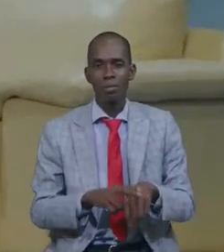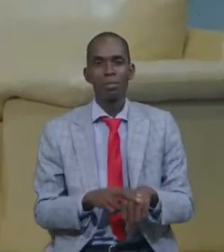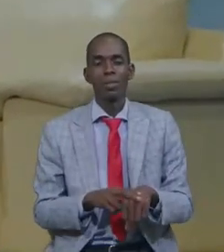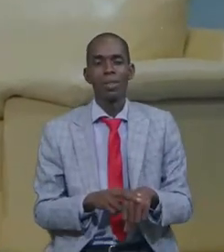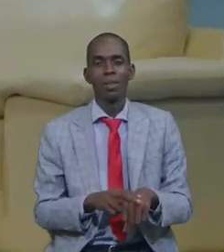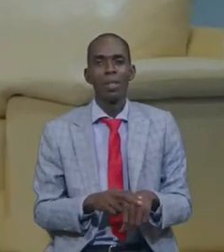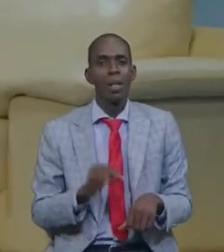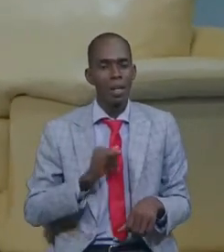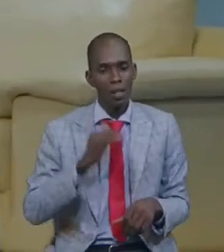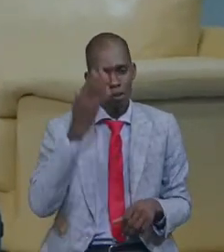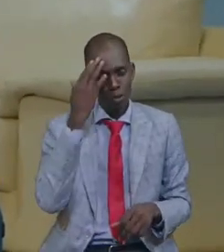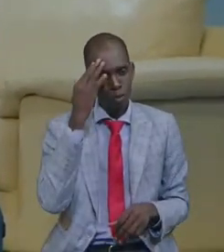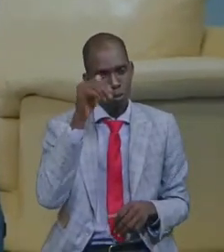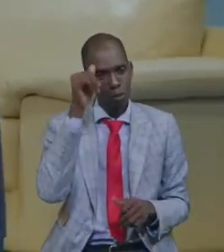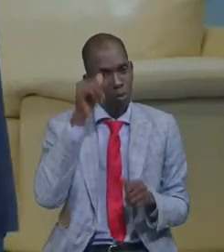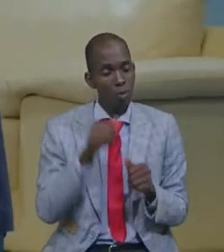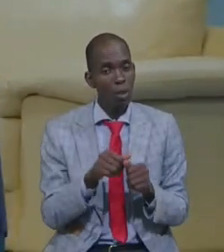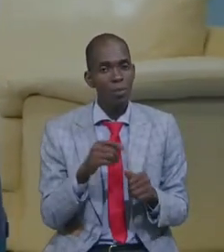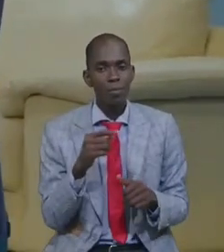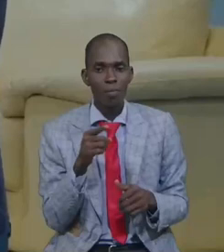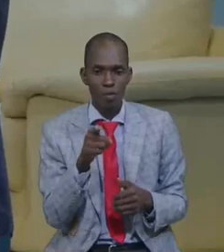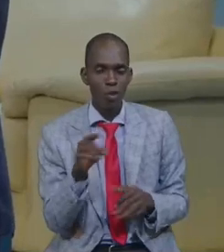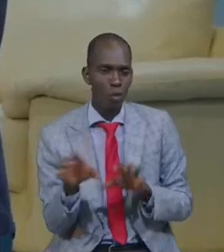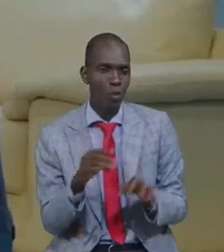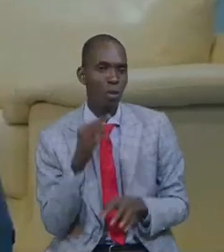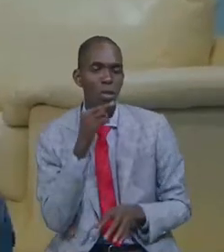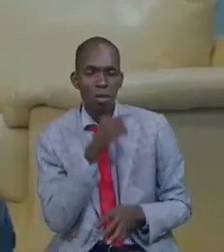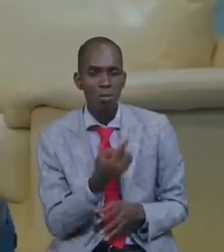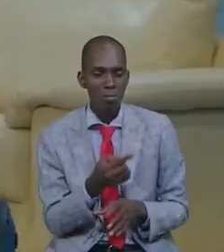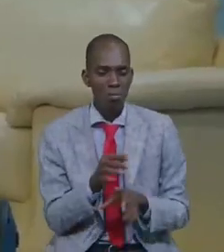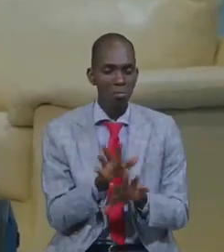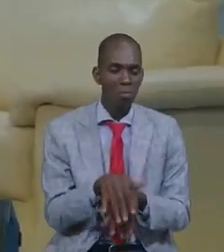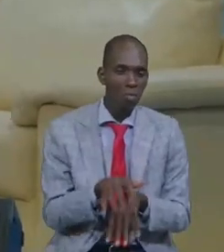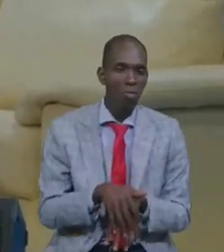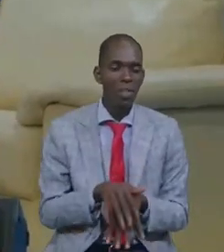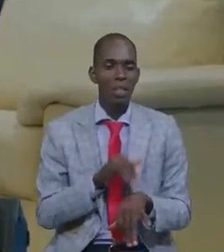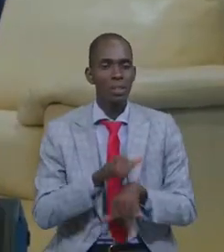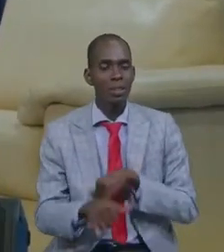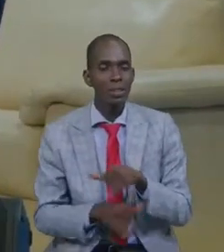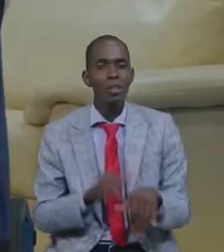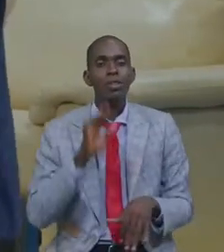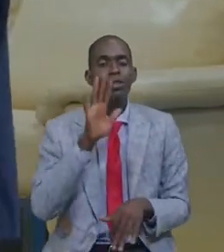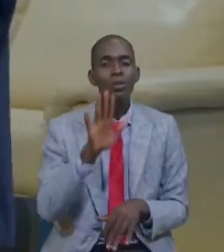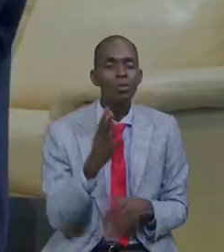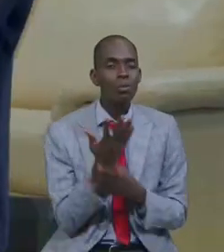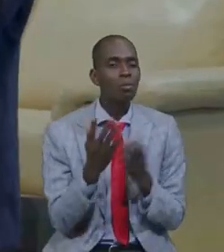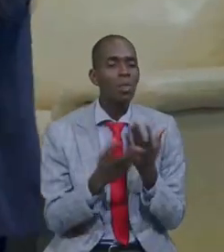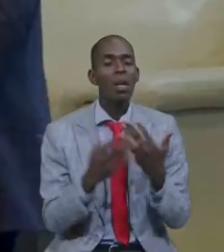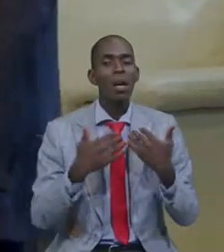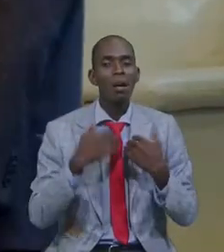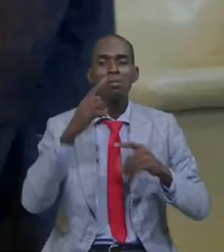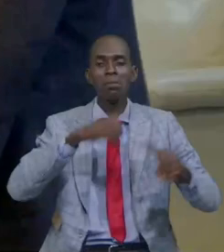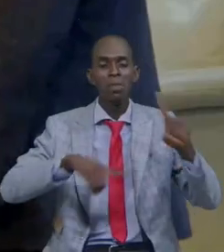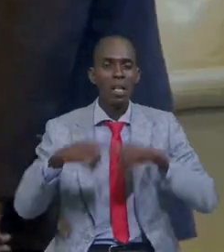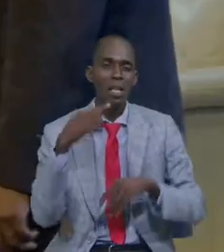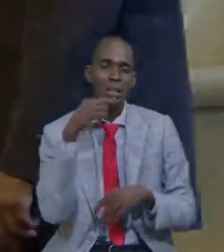les mensonges, la prétention, la tromperie, vos lèvres profèrent le mensonge, votre